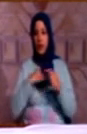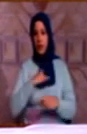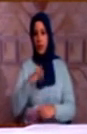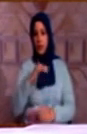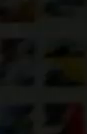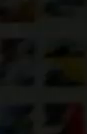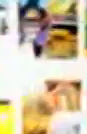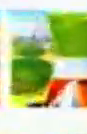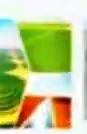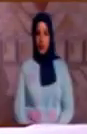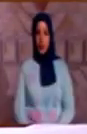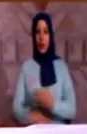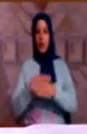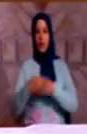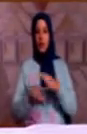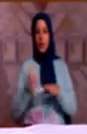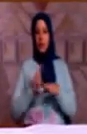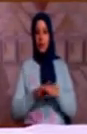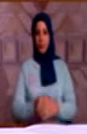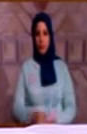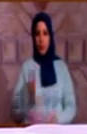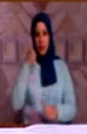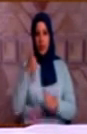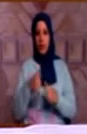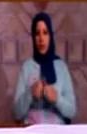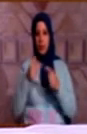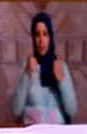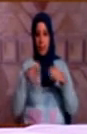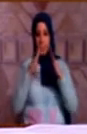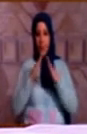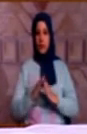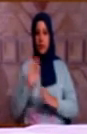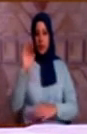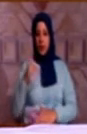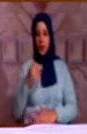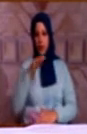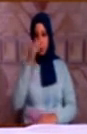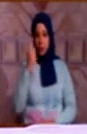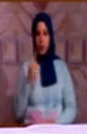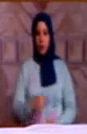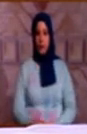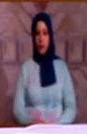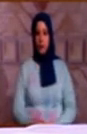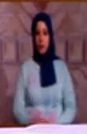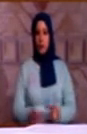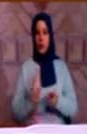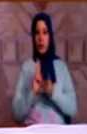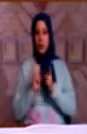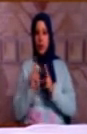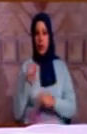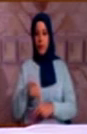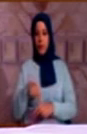فقرتنا الاخباريه يعني بمناسبه مصر جايه كمان انا بس عايز اشيد باللي بيحصل في مدينه العلمين